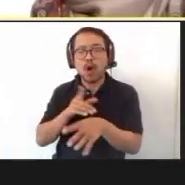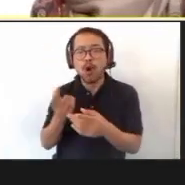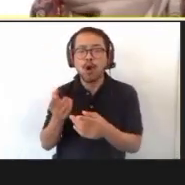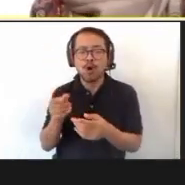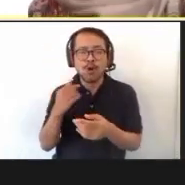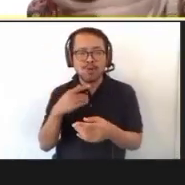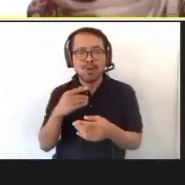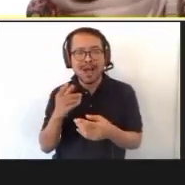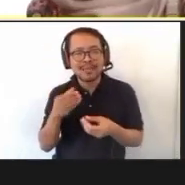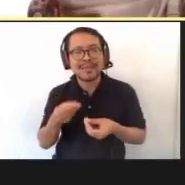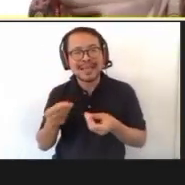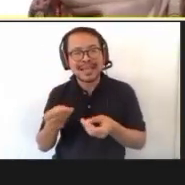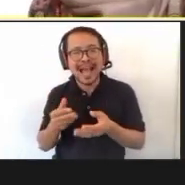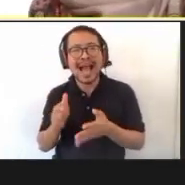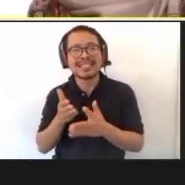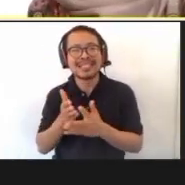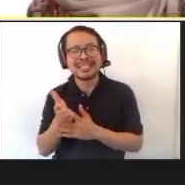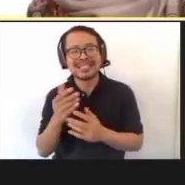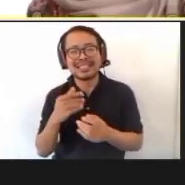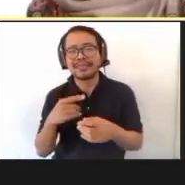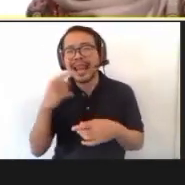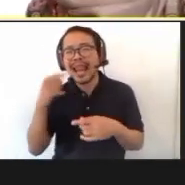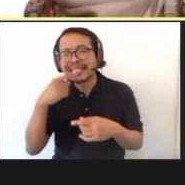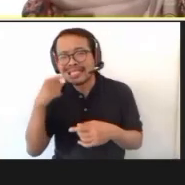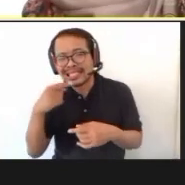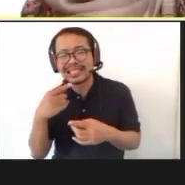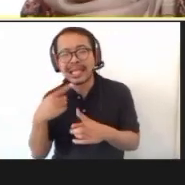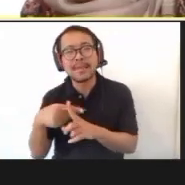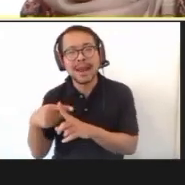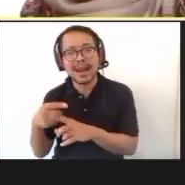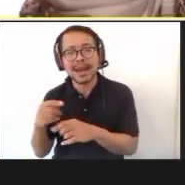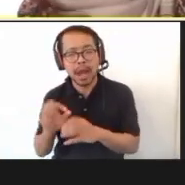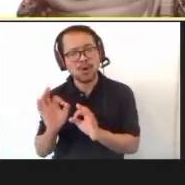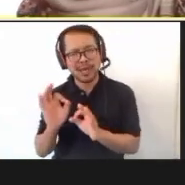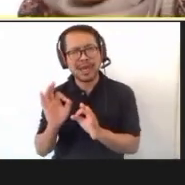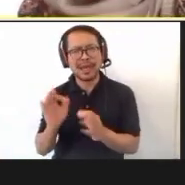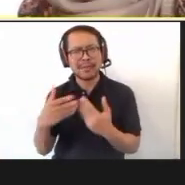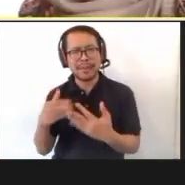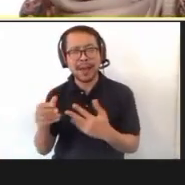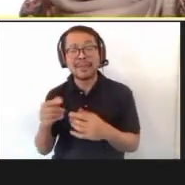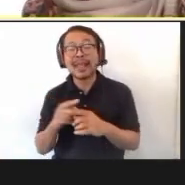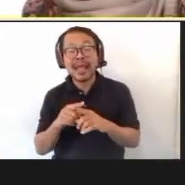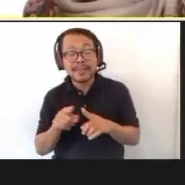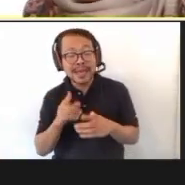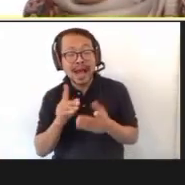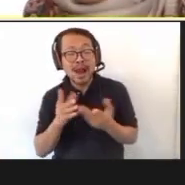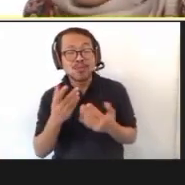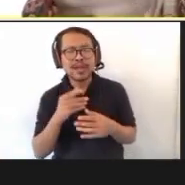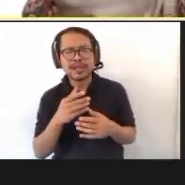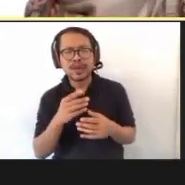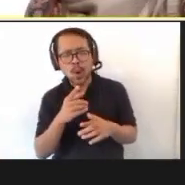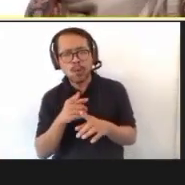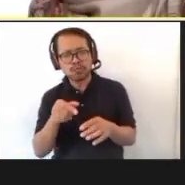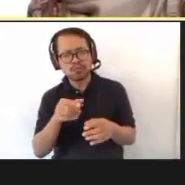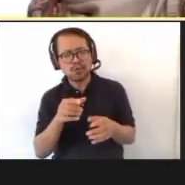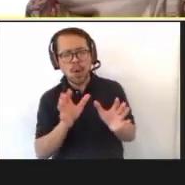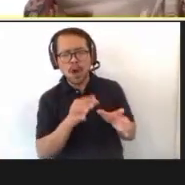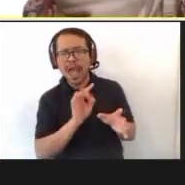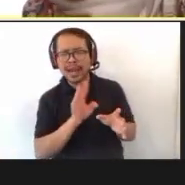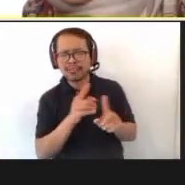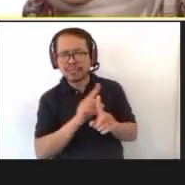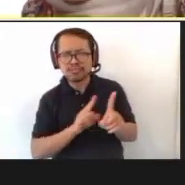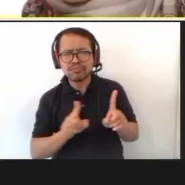boleh, tetapi tindakan yang menomorduakan karena alasan-alasan selain kepentingan terbaik anak, gitu ya,